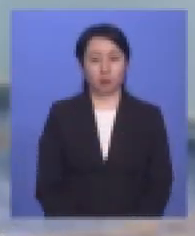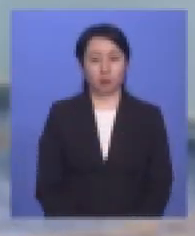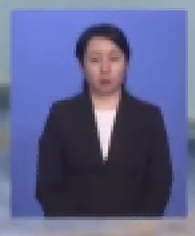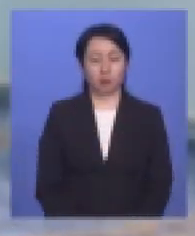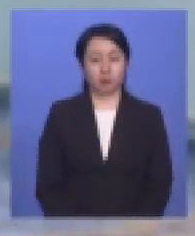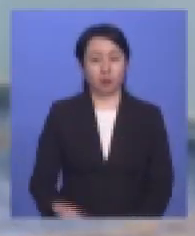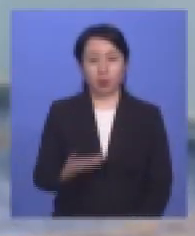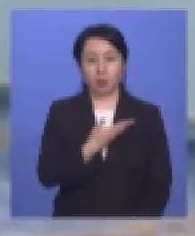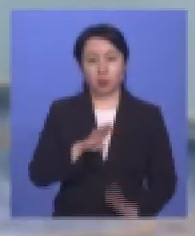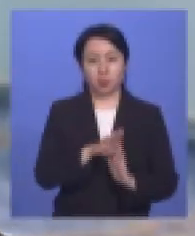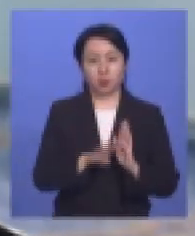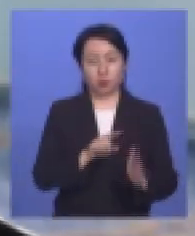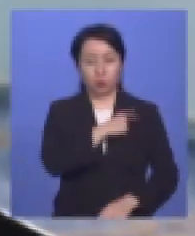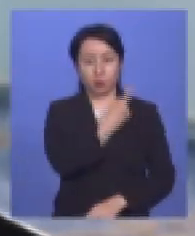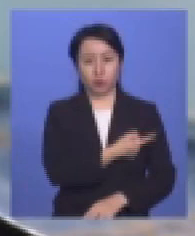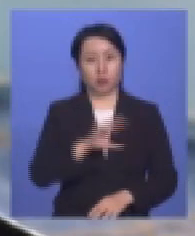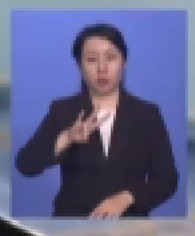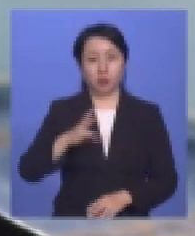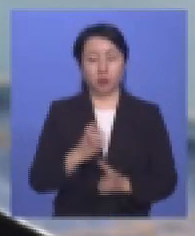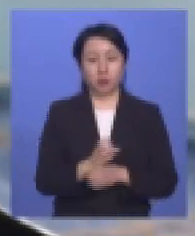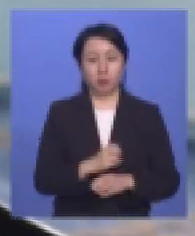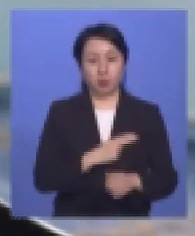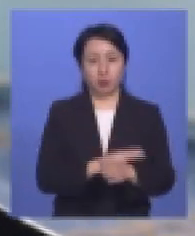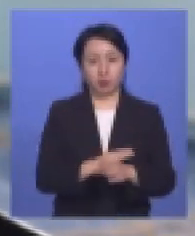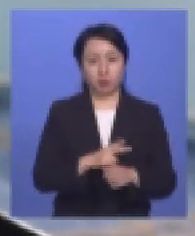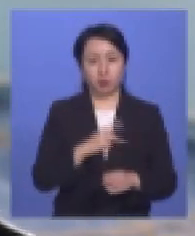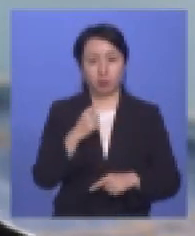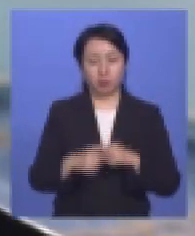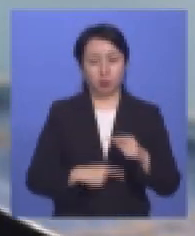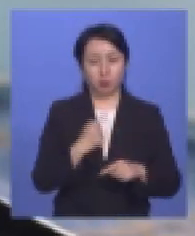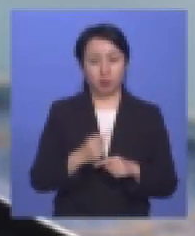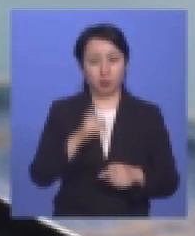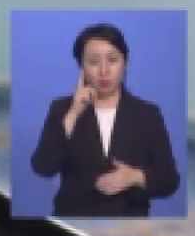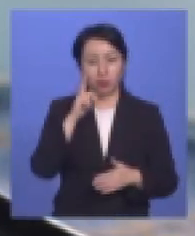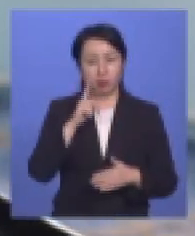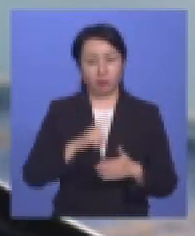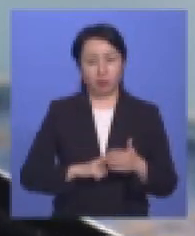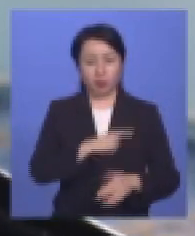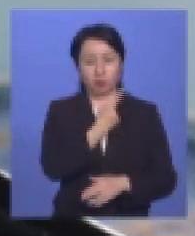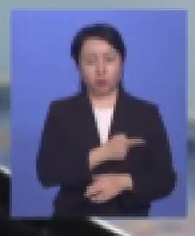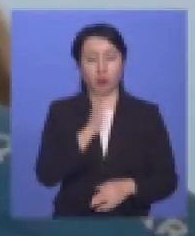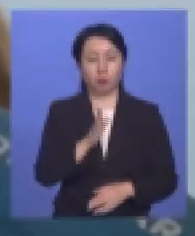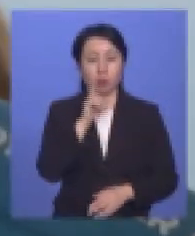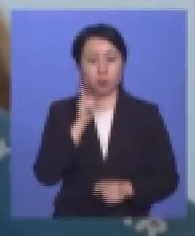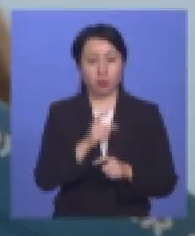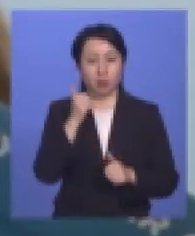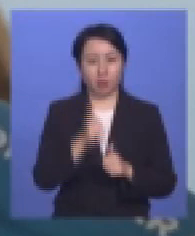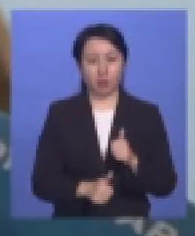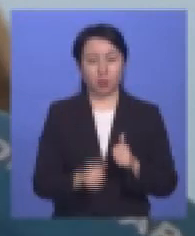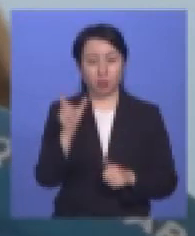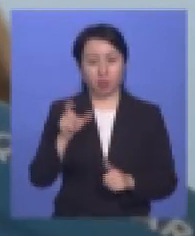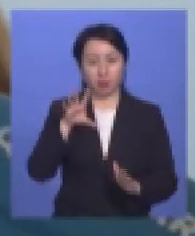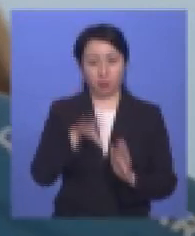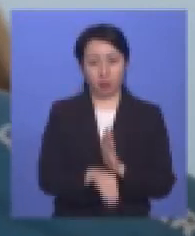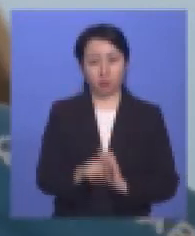усилить национальные ценности, воспитать надежное поколение, вера в силы будущего молодежи. Каждый гражданин,